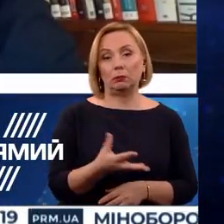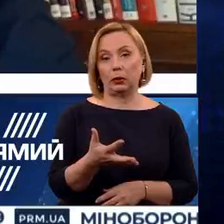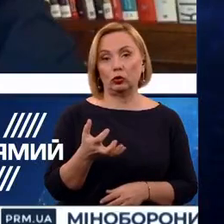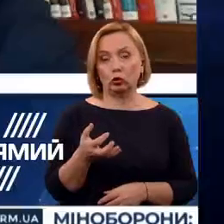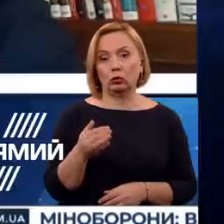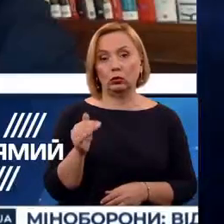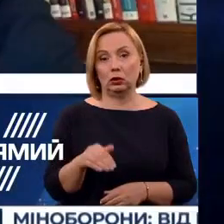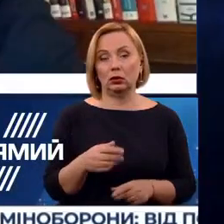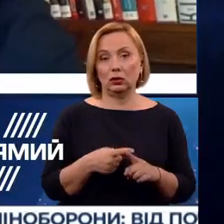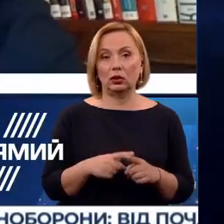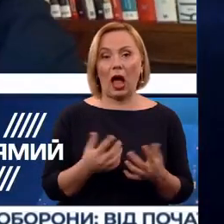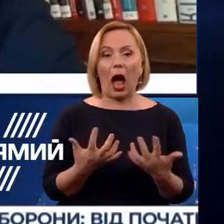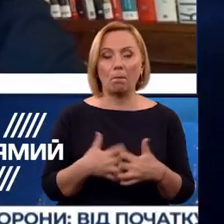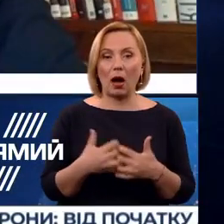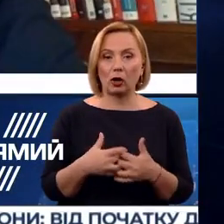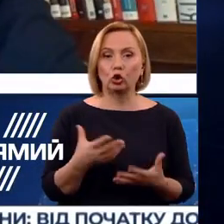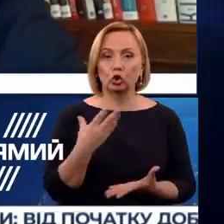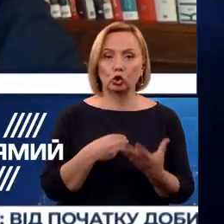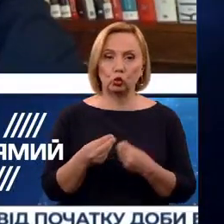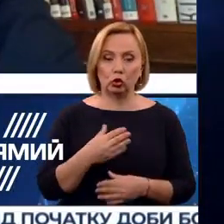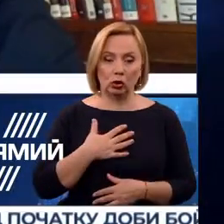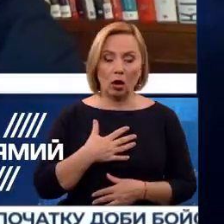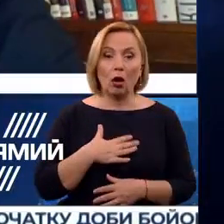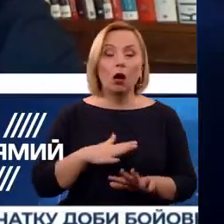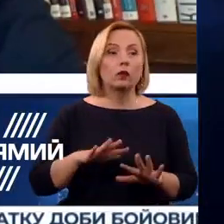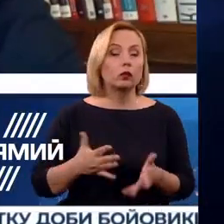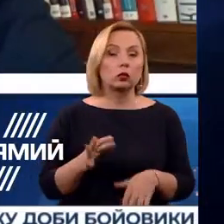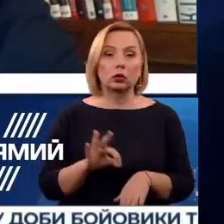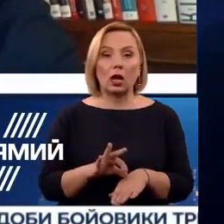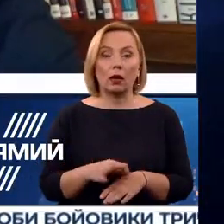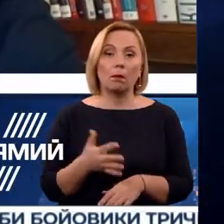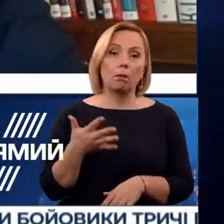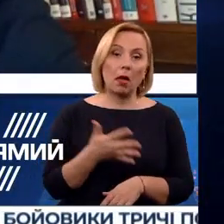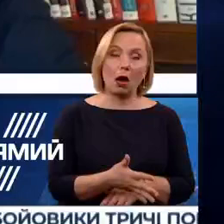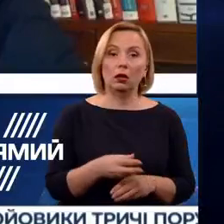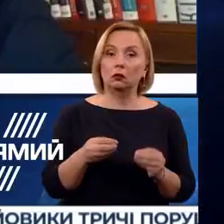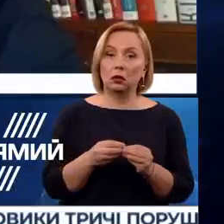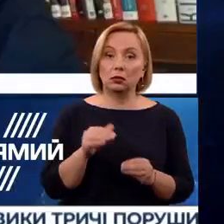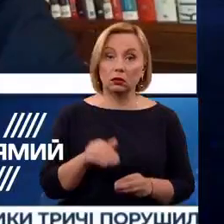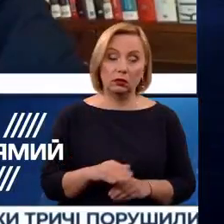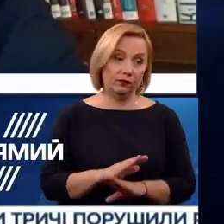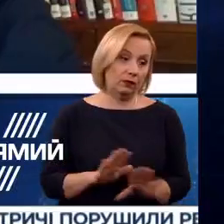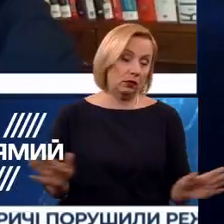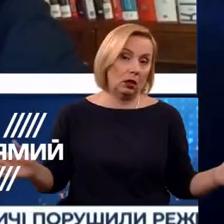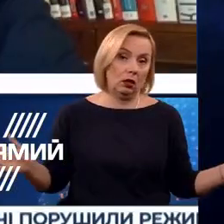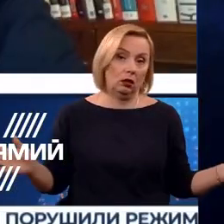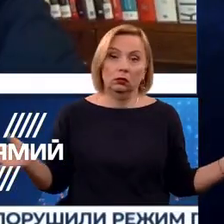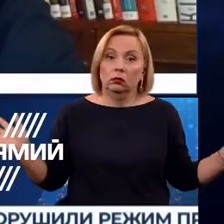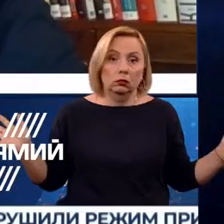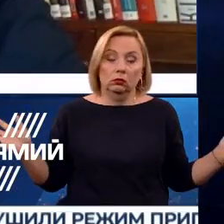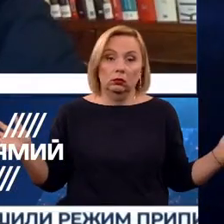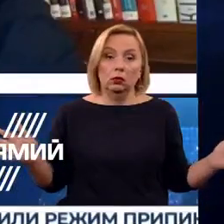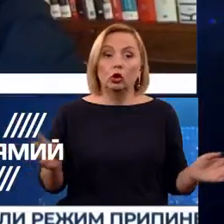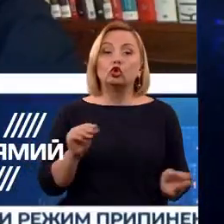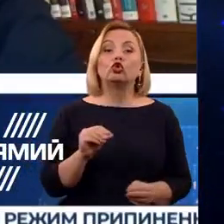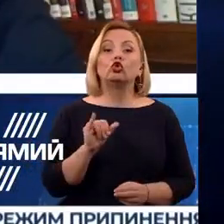оцих апаратів штучної вентиляції легень. Якщо не дай Бог захворіє 5 чи 10 тисяч людей, все. Ховайся, здавайся, тому що немає